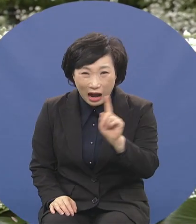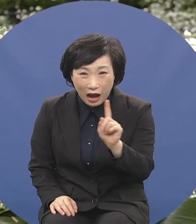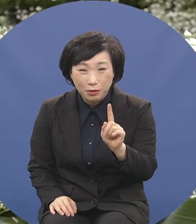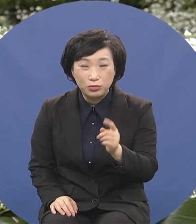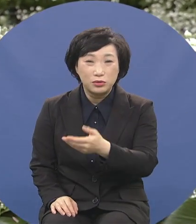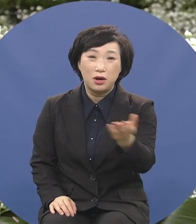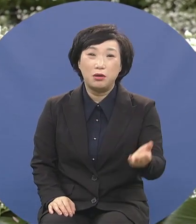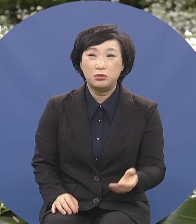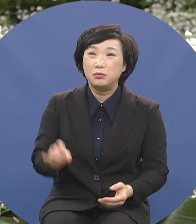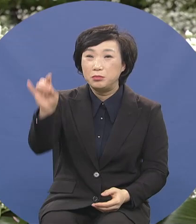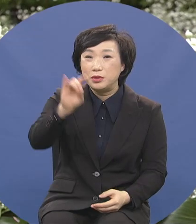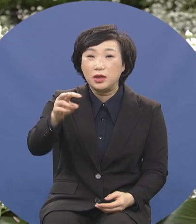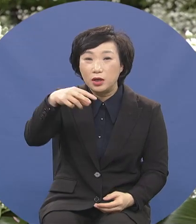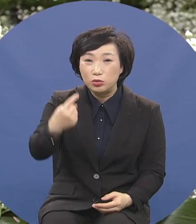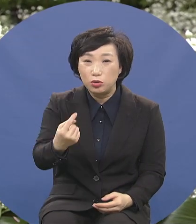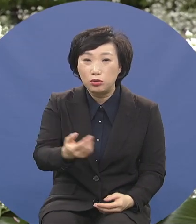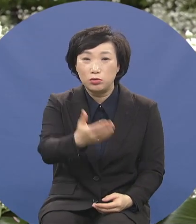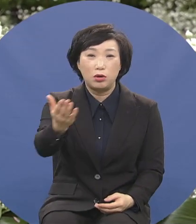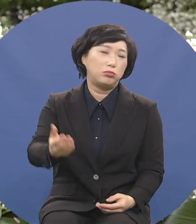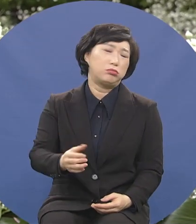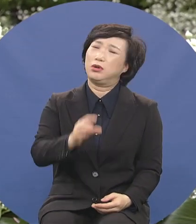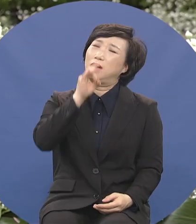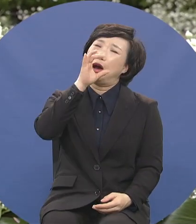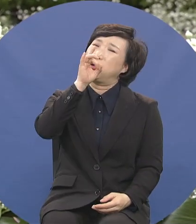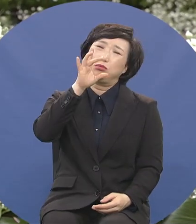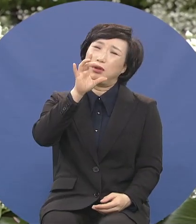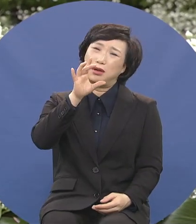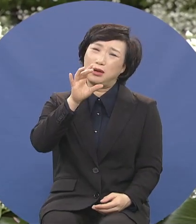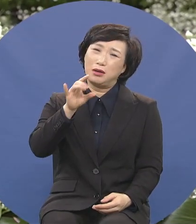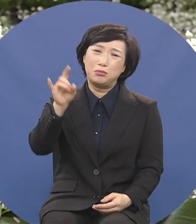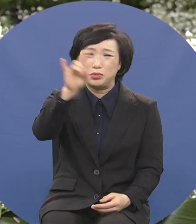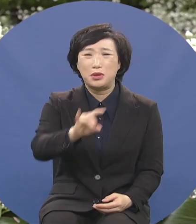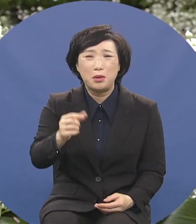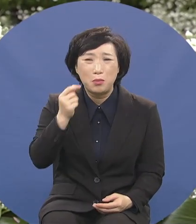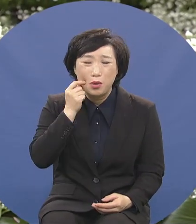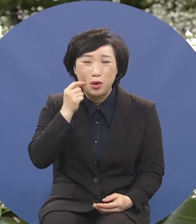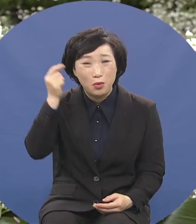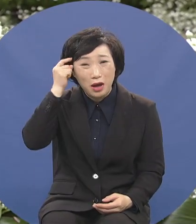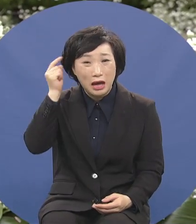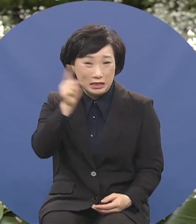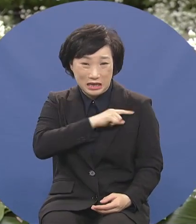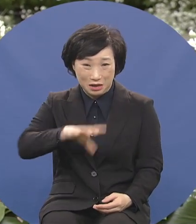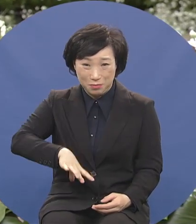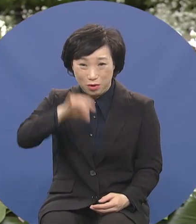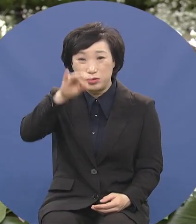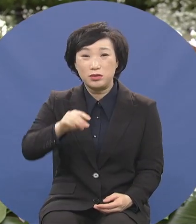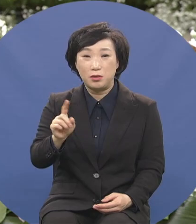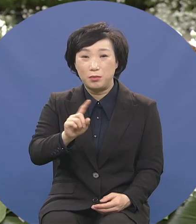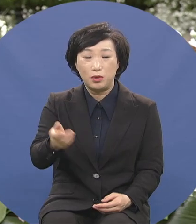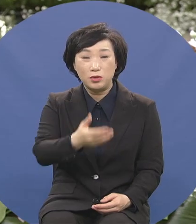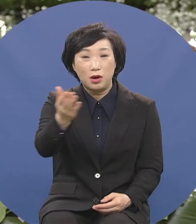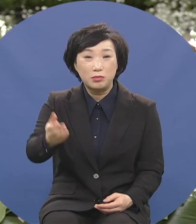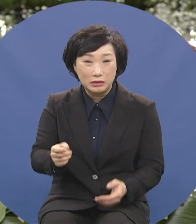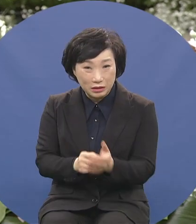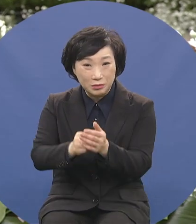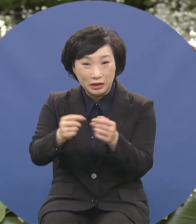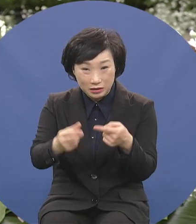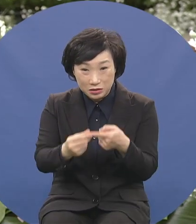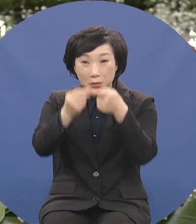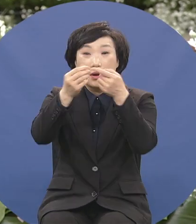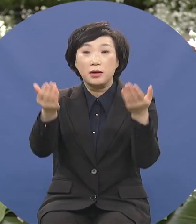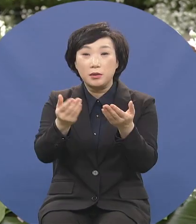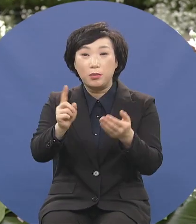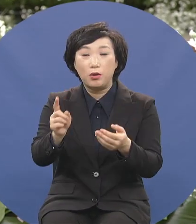아무리 그래도 핑계가 안 되는 것은 제일 먼저 우선할 것이 뭐냐.